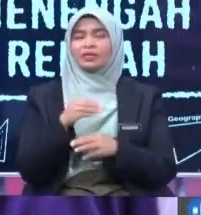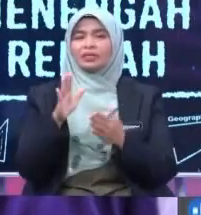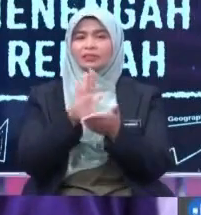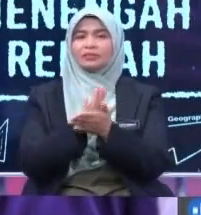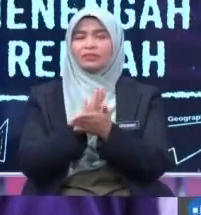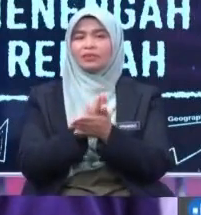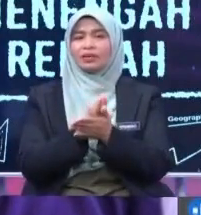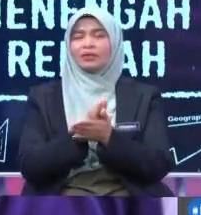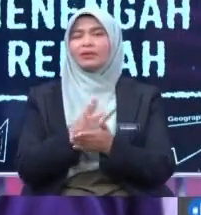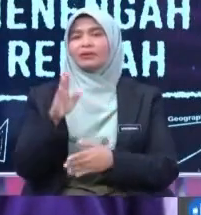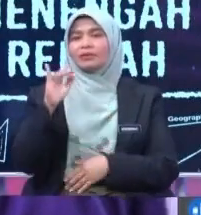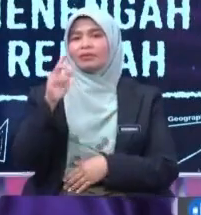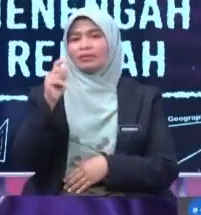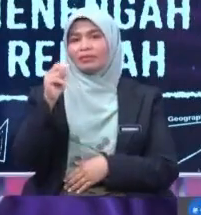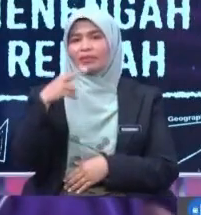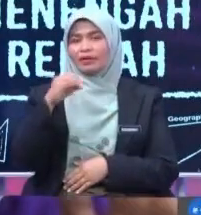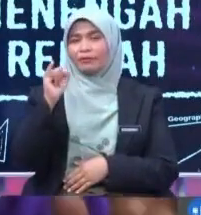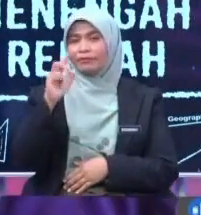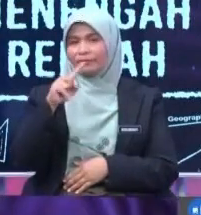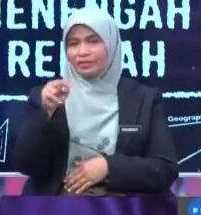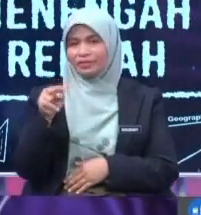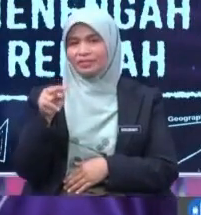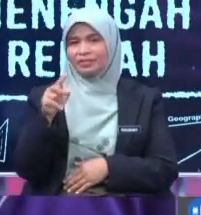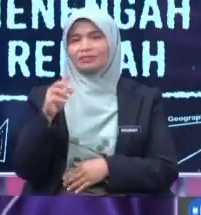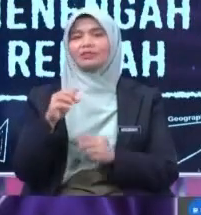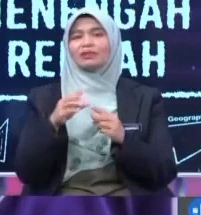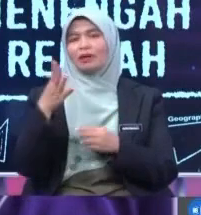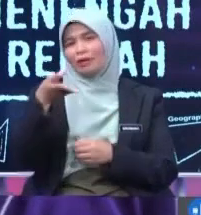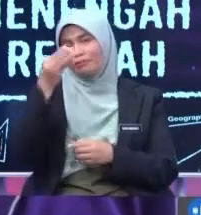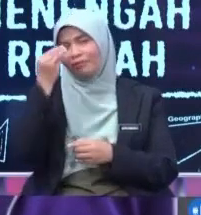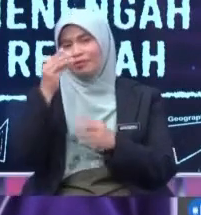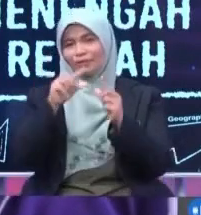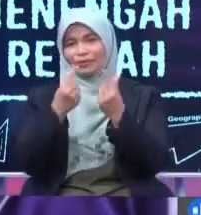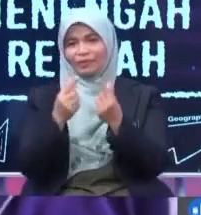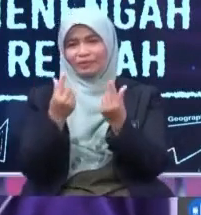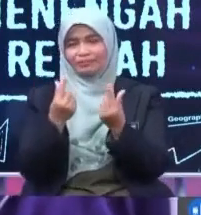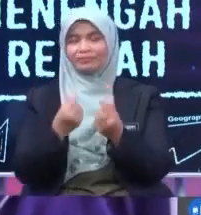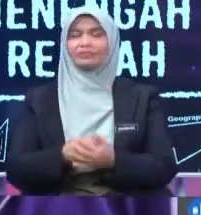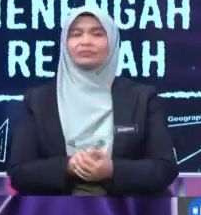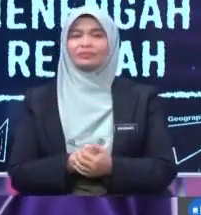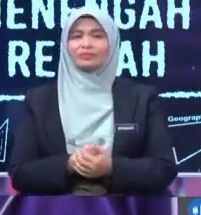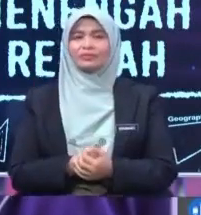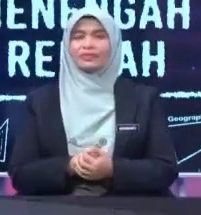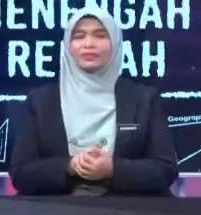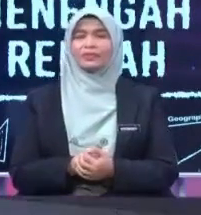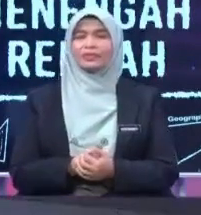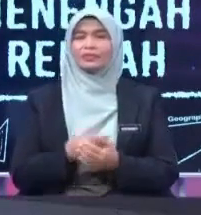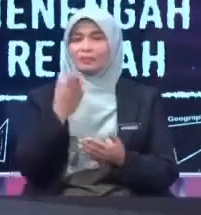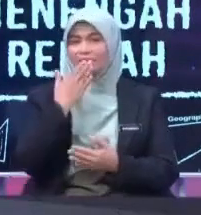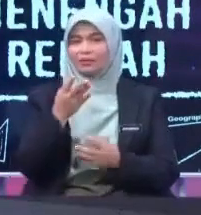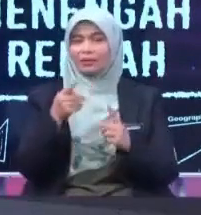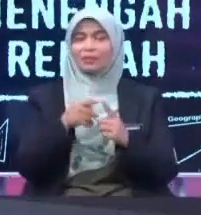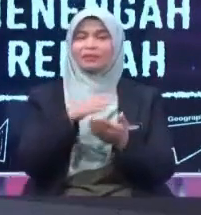Kuala Lumpur. Yeah. Wow, mereka bukan saja belajar akademik, mereka juga hafiz Al-Quran. Masya-Allah, barakallahu fik. Terima kasih kepada para penonton